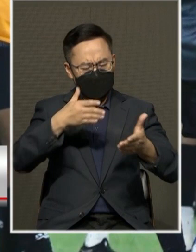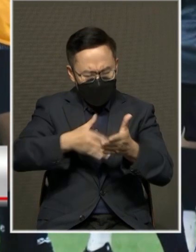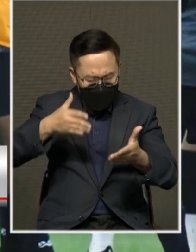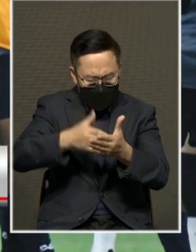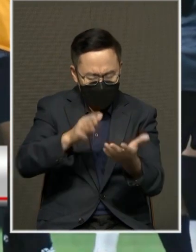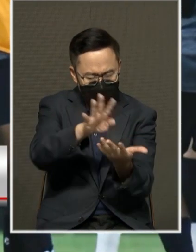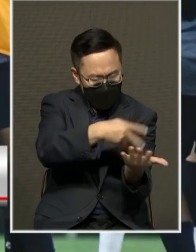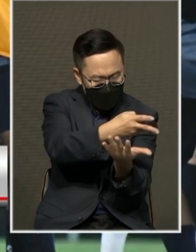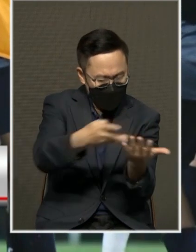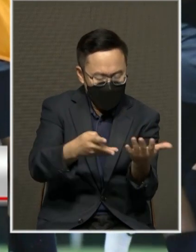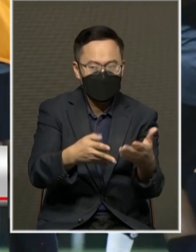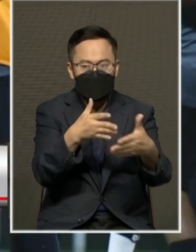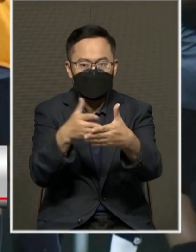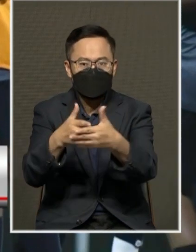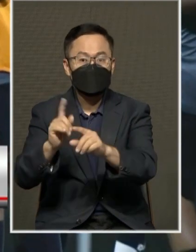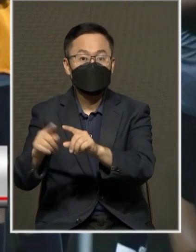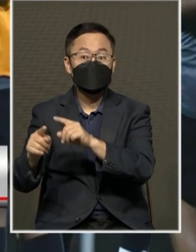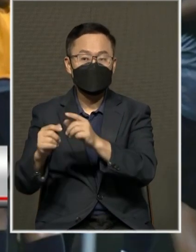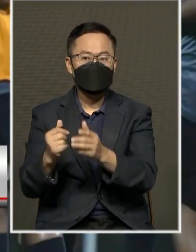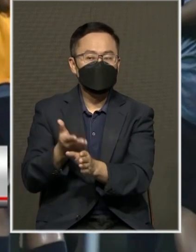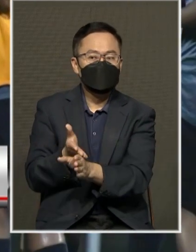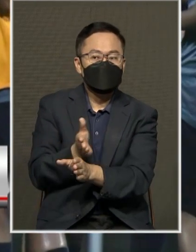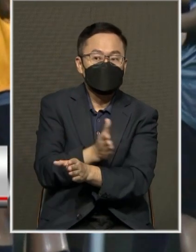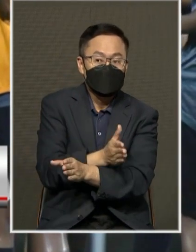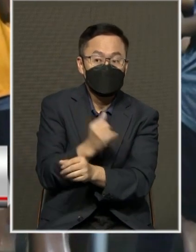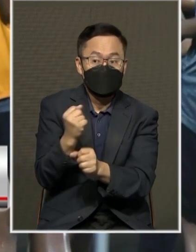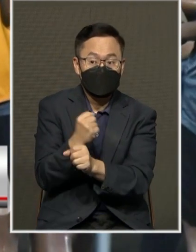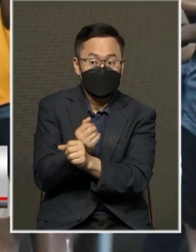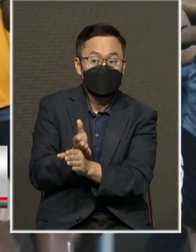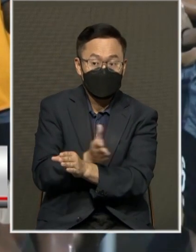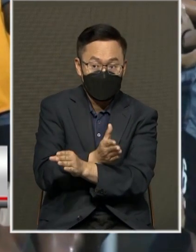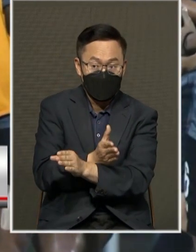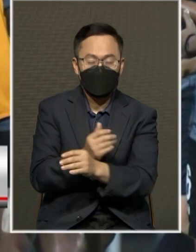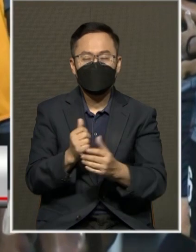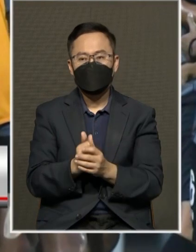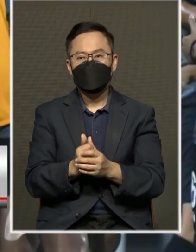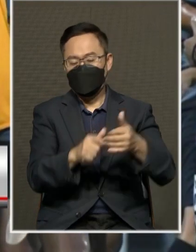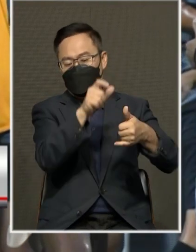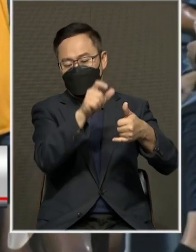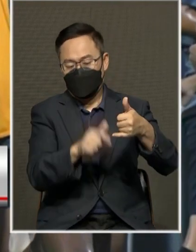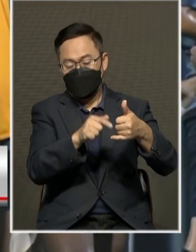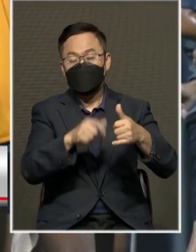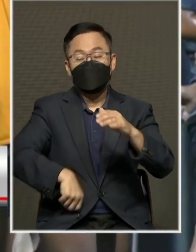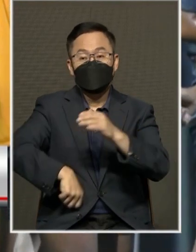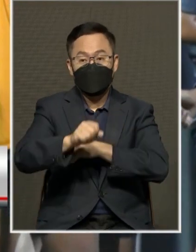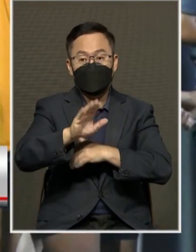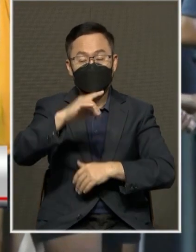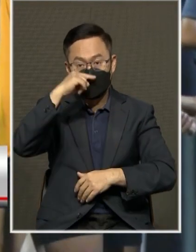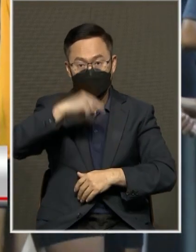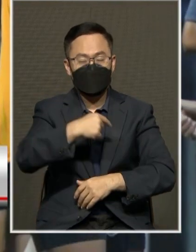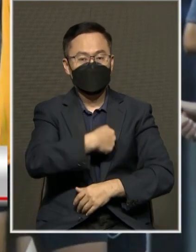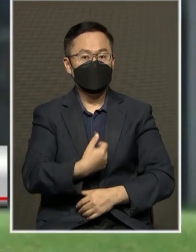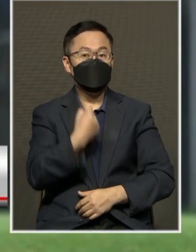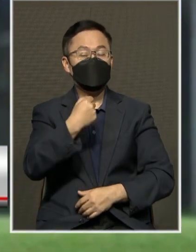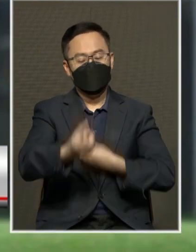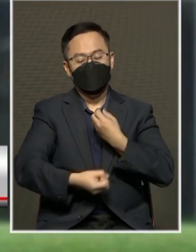ากเกมที่แล้วก่อนการฝึกซ้อมเนี่ยพิชญาธิดามโนวังครับนักเตะดาวรุ่งของทีมก็บอกว่าสถานการณ์ตอนนี้เนี่ยทุกคนมั่นใจม